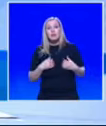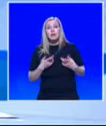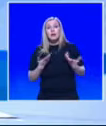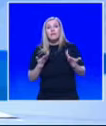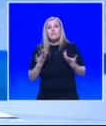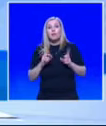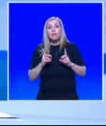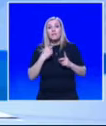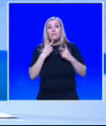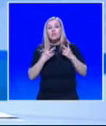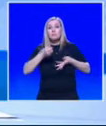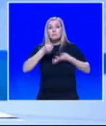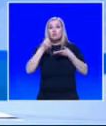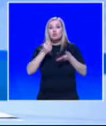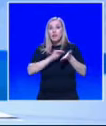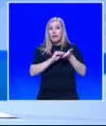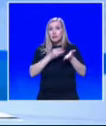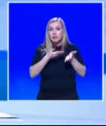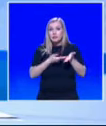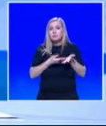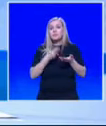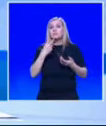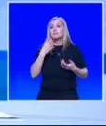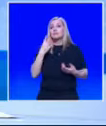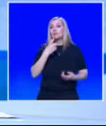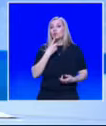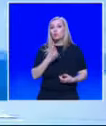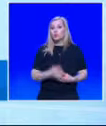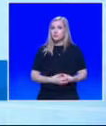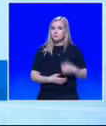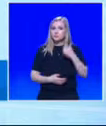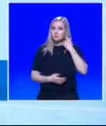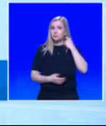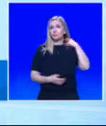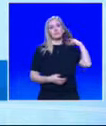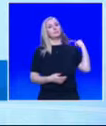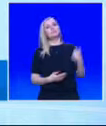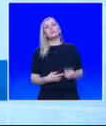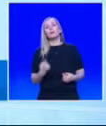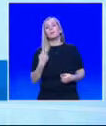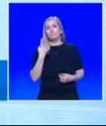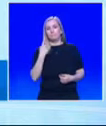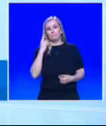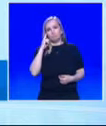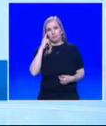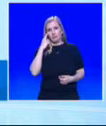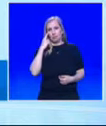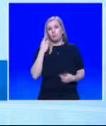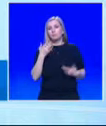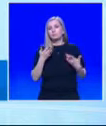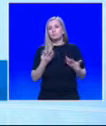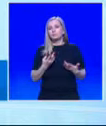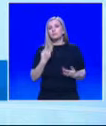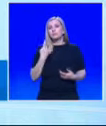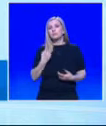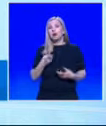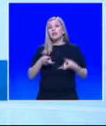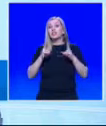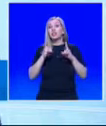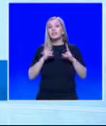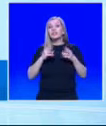бюджета вие? Бюджета за 2024 година? Първо, впечатлението, че той е направен, първо са решени